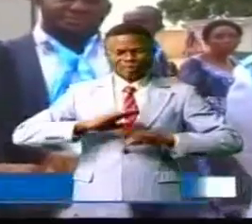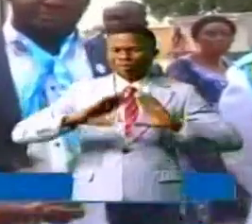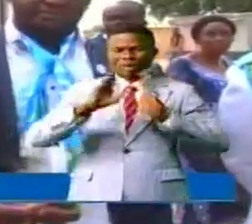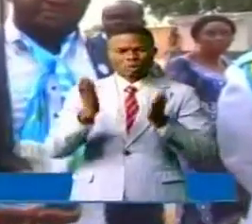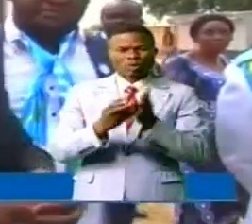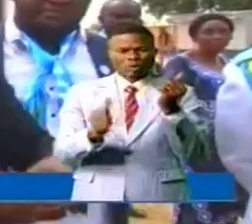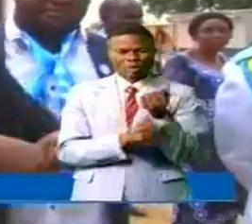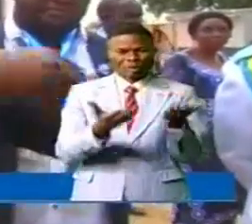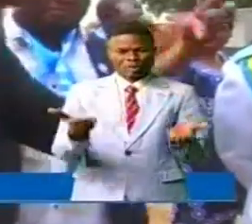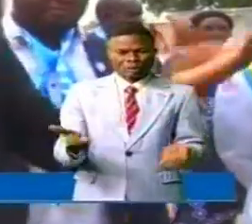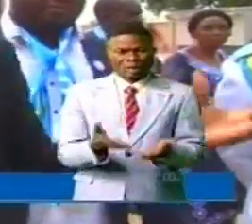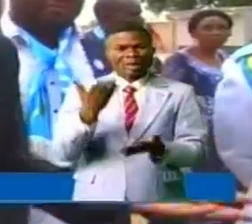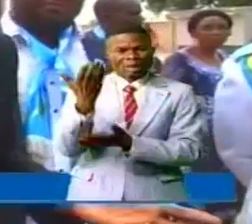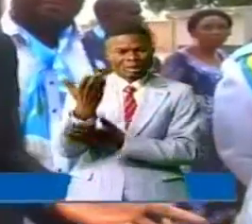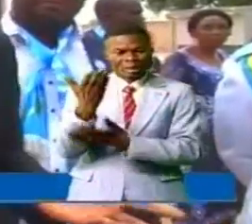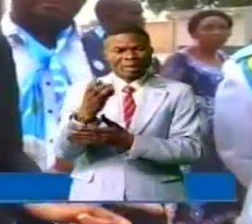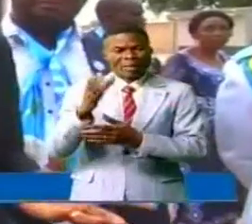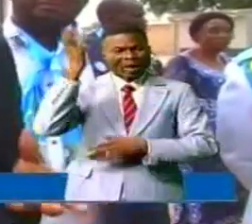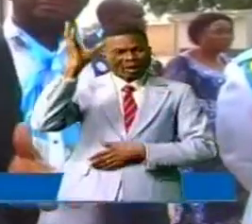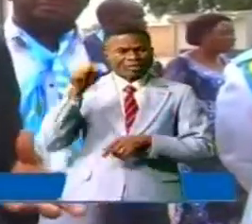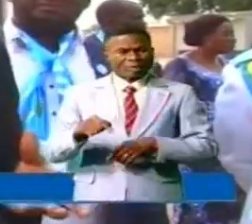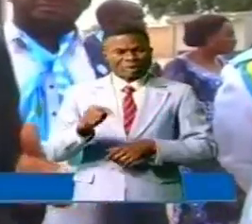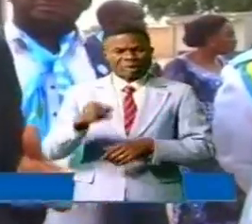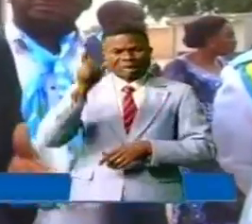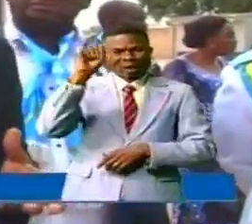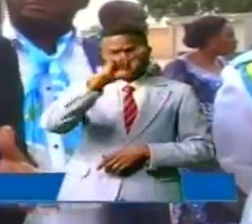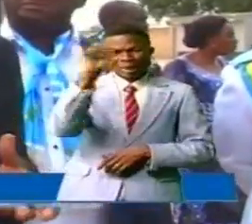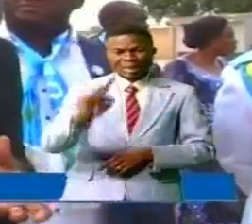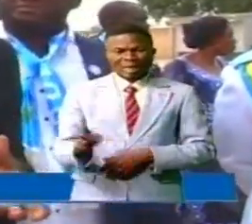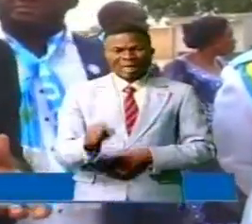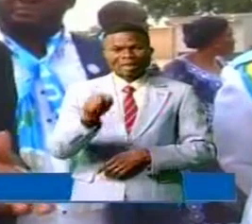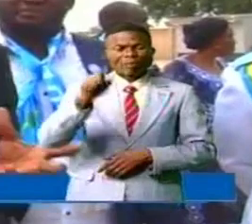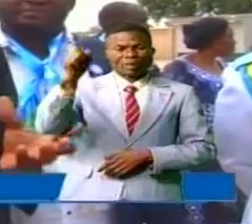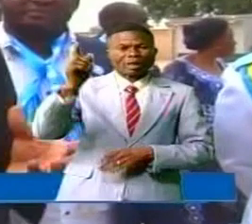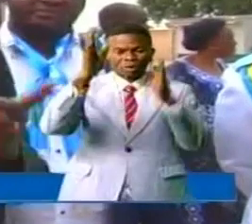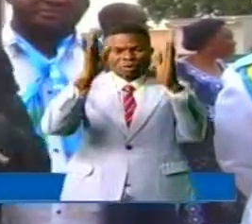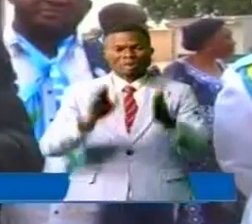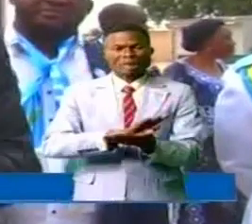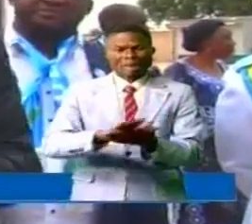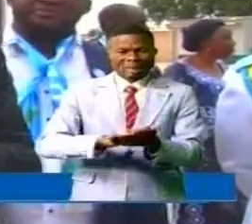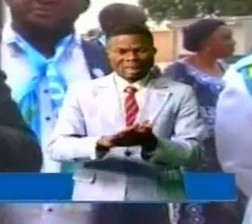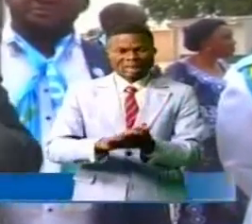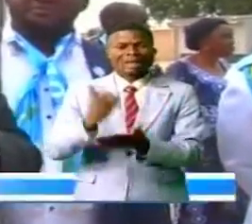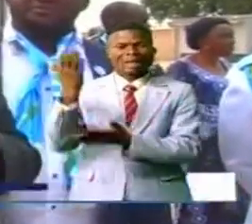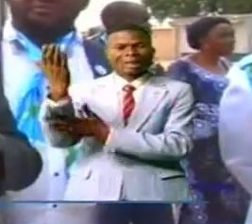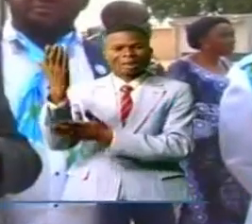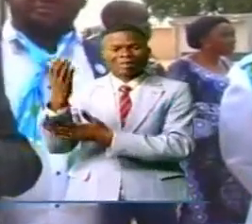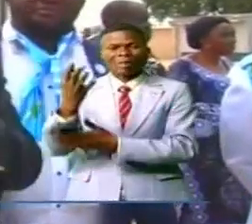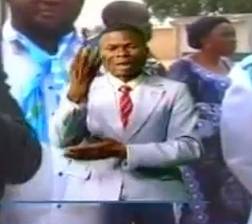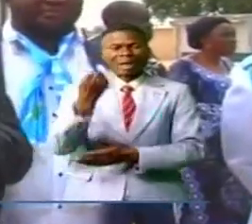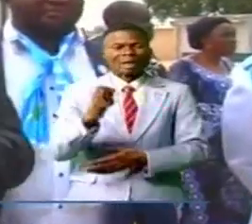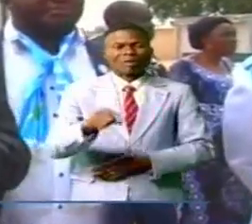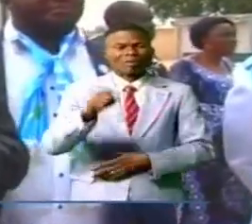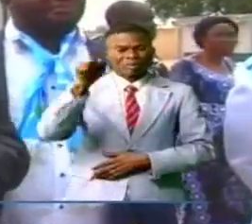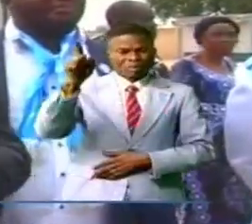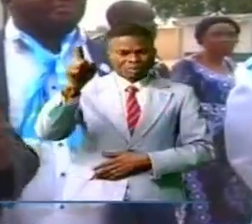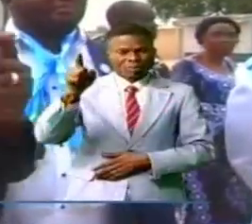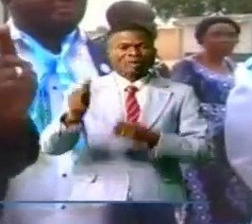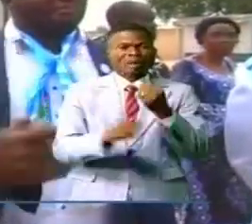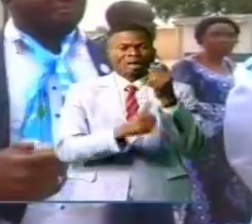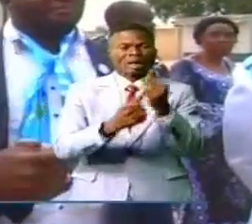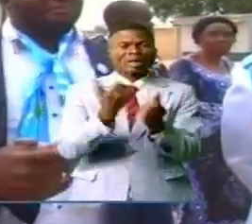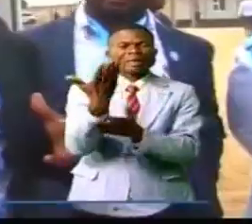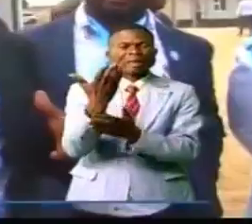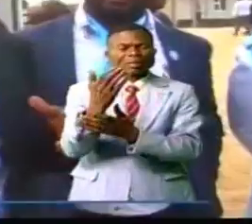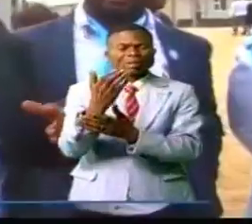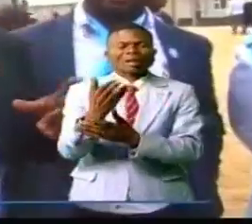locale. La demande locale est de 30 millions de sacs de ciment, alors que l'offre est de 40 millions. Donc l'offre est supérieure